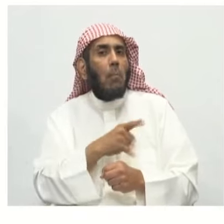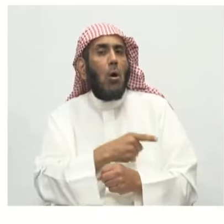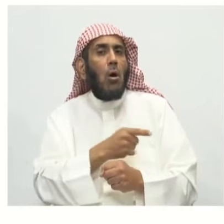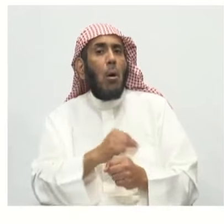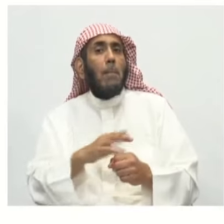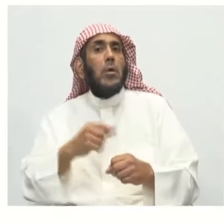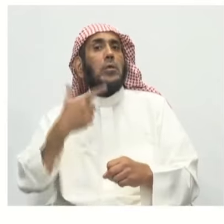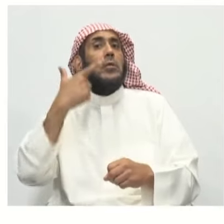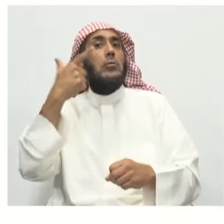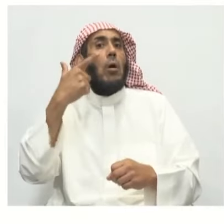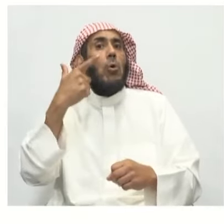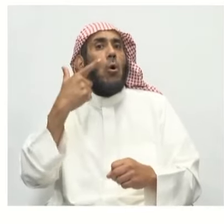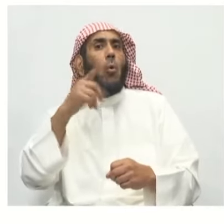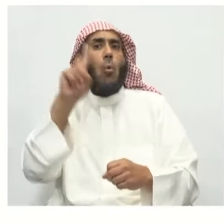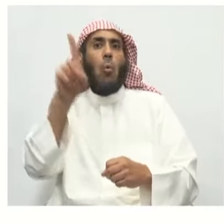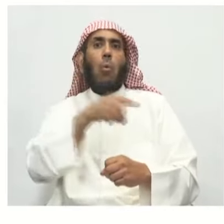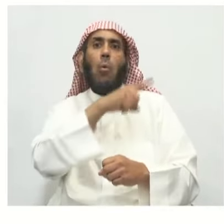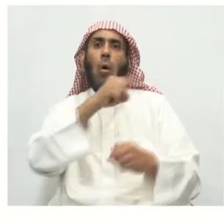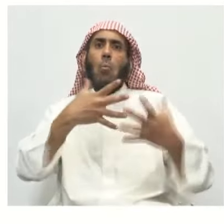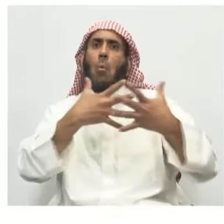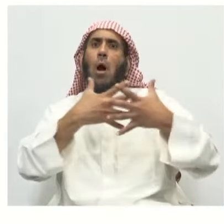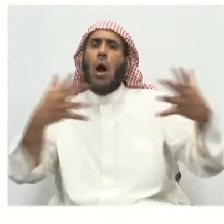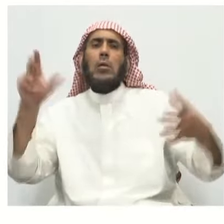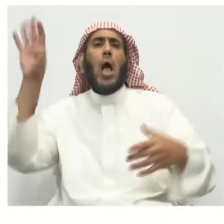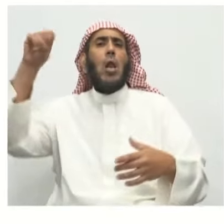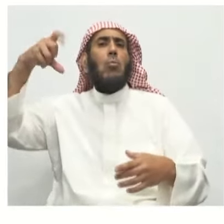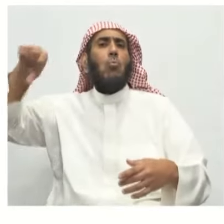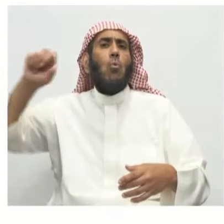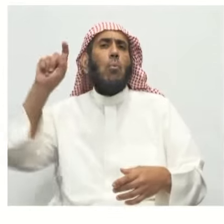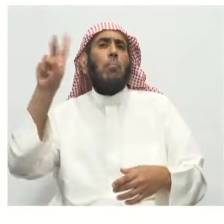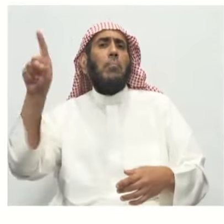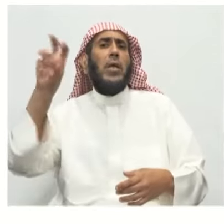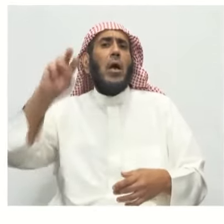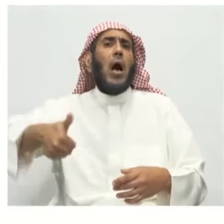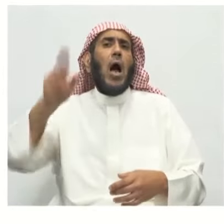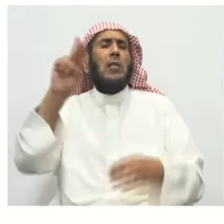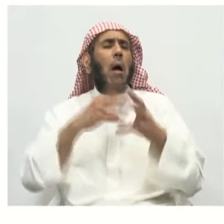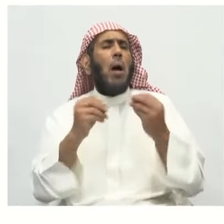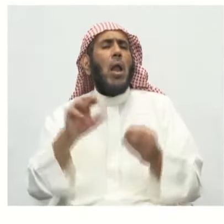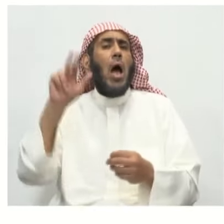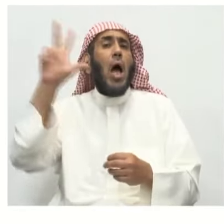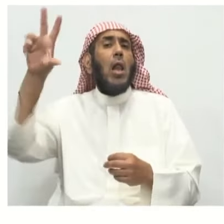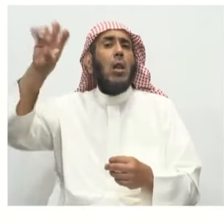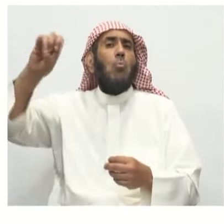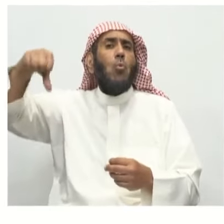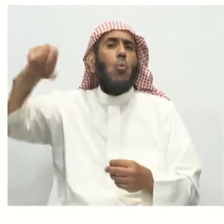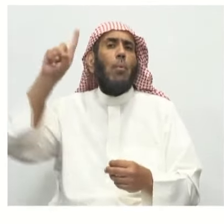من السبع الموبقات ما معنى الموبقات من يجيب ما معنى